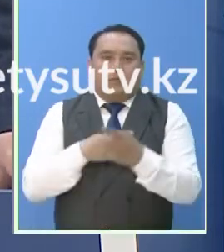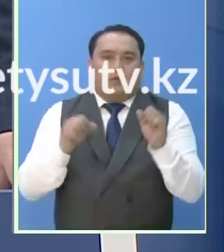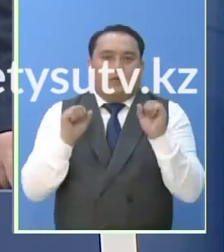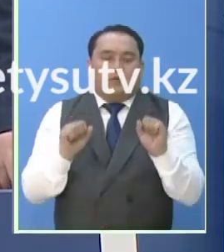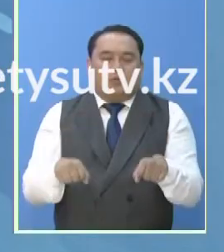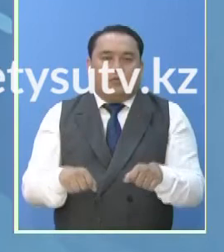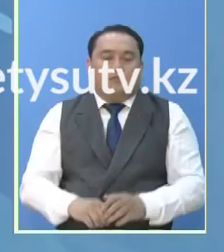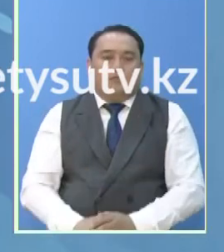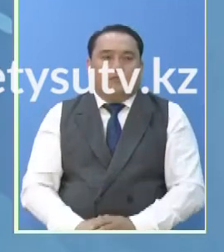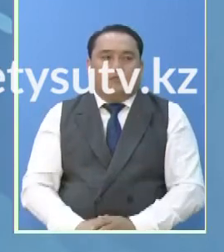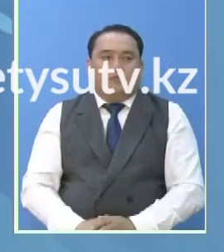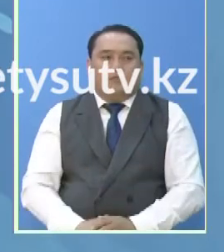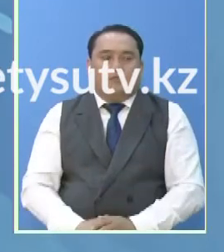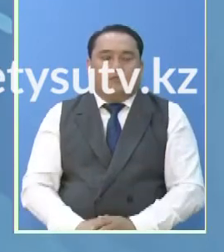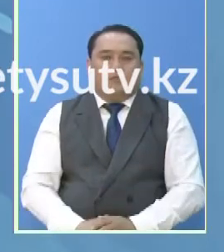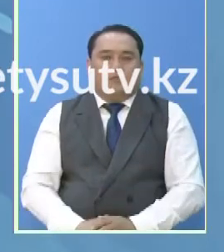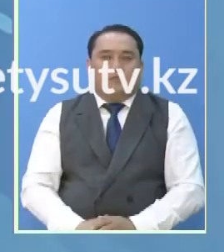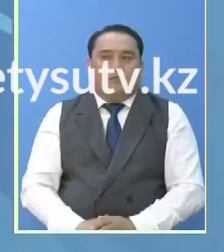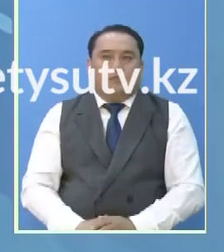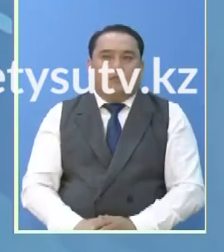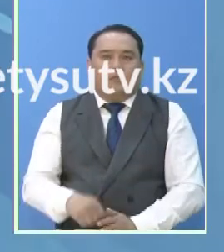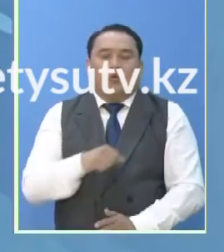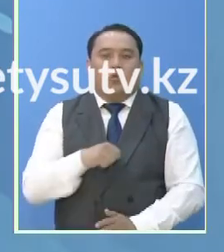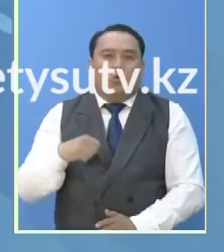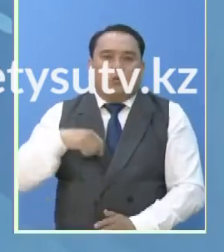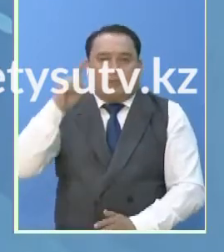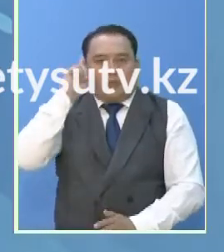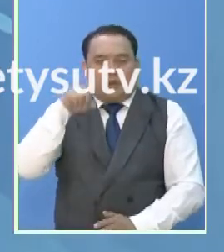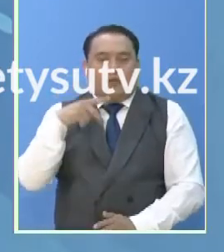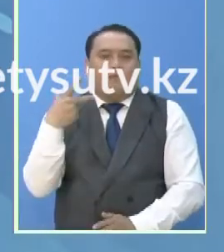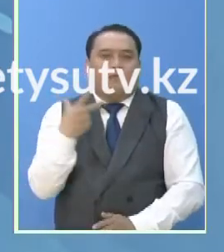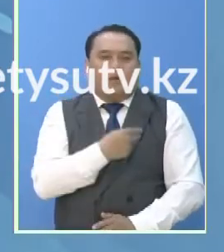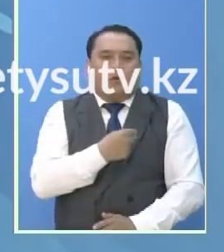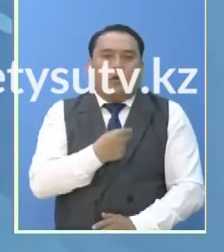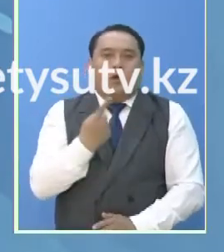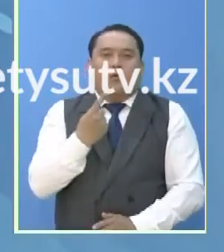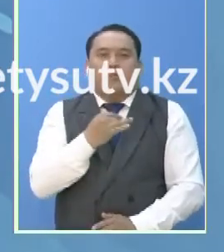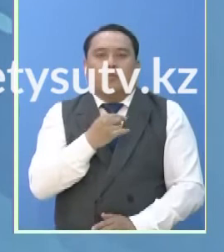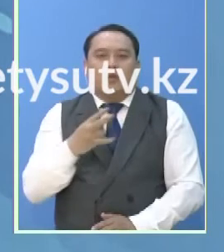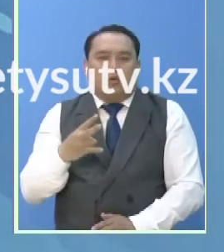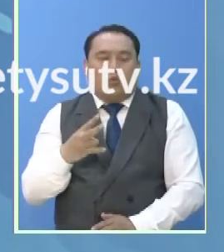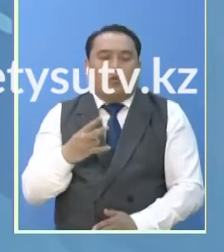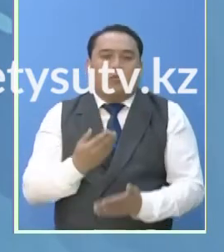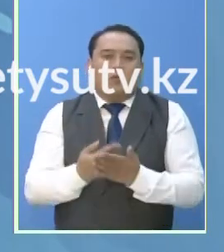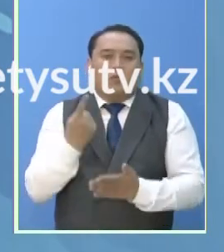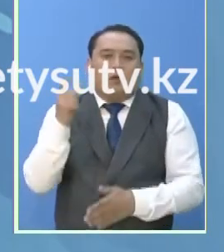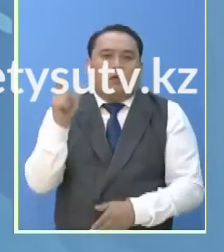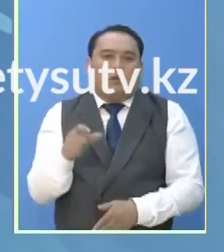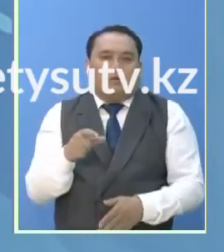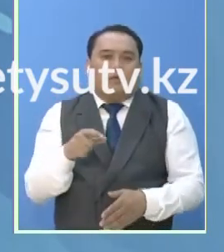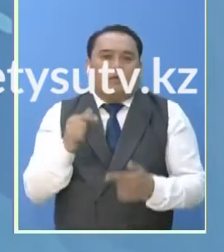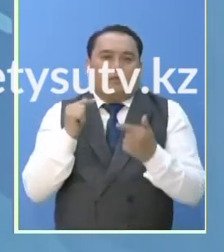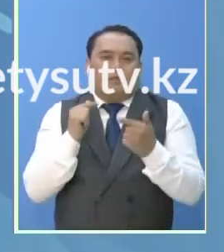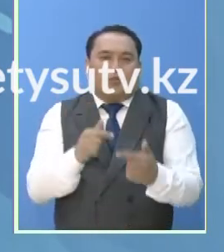болады. Арман мырза, енді өзіңіз жақсы білесіз, осы вакцинаның иә миллионнан тіпті бір адамға кері әсер